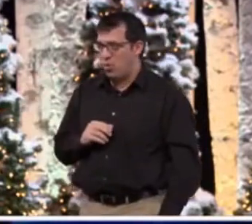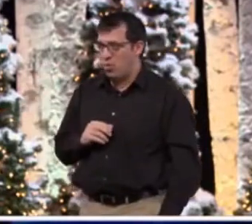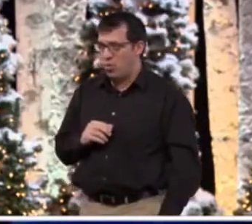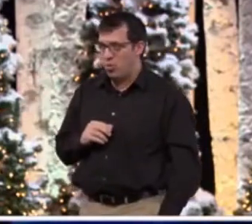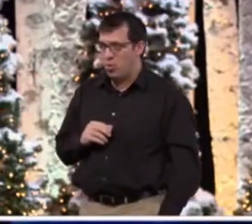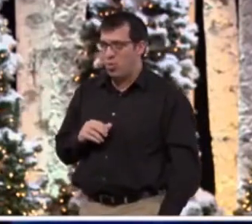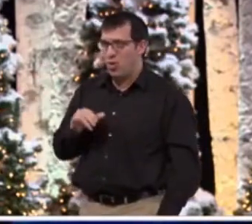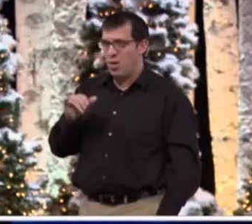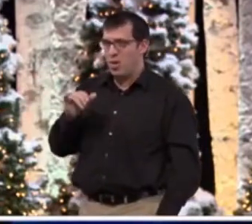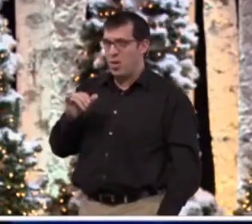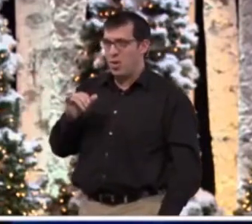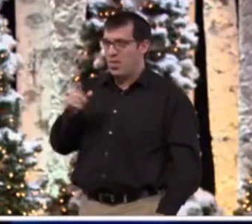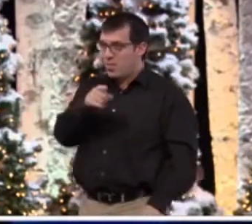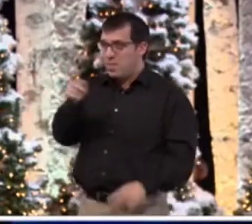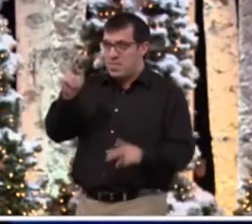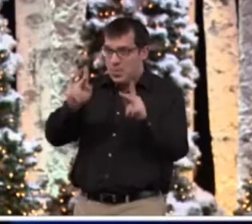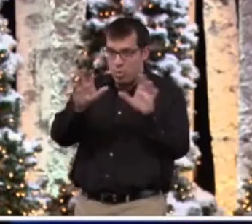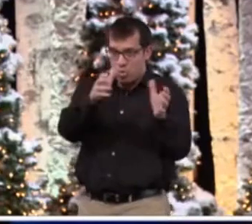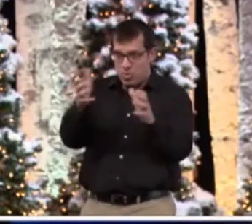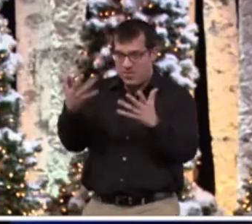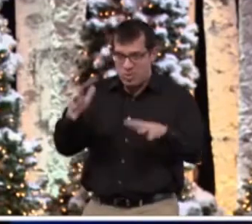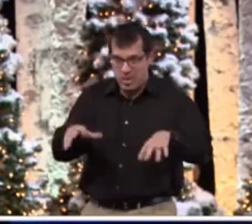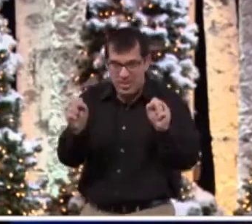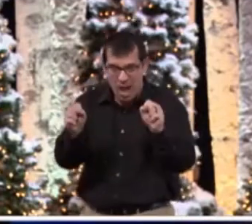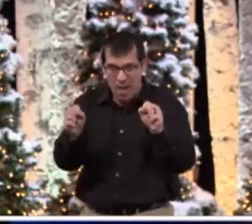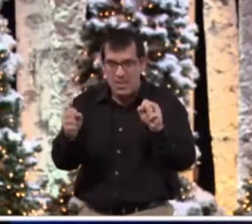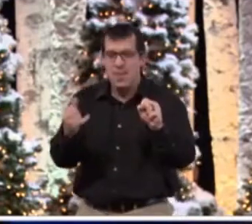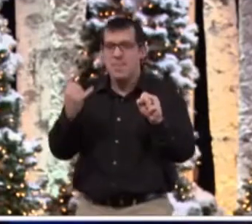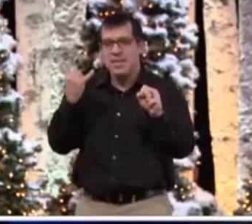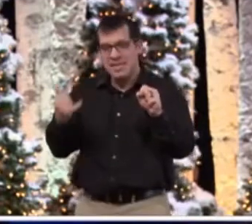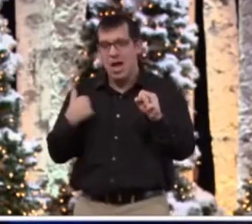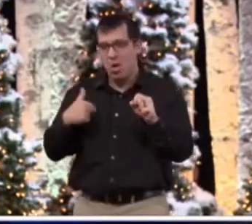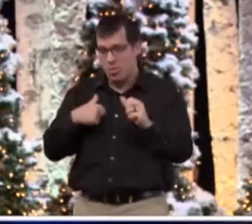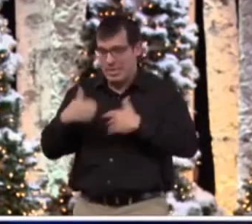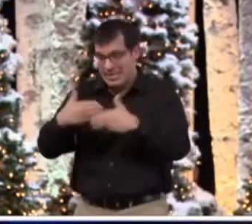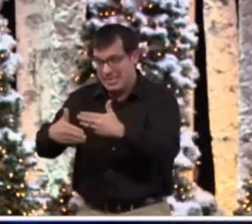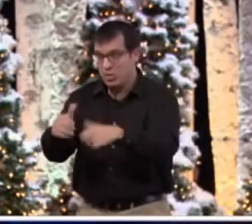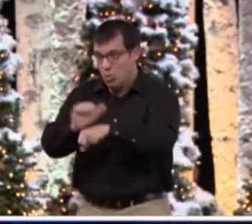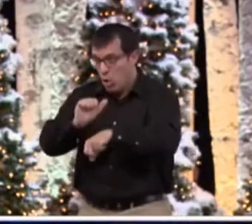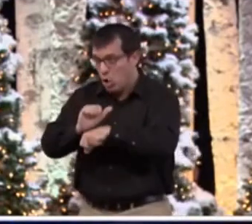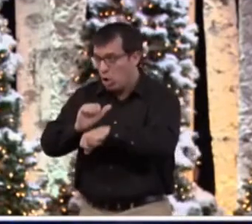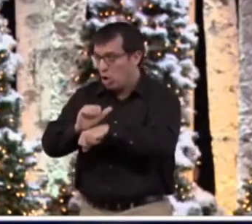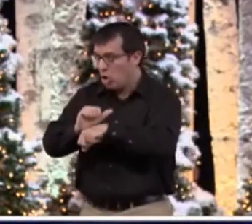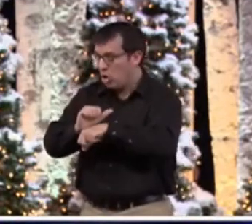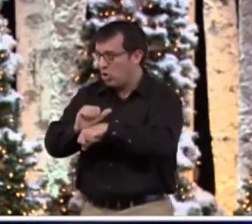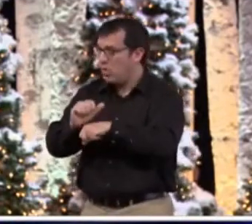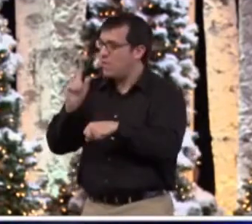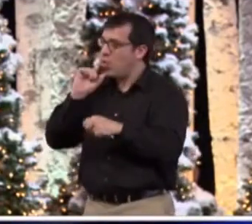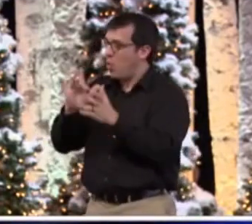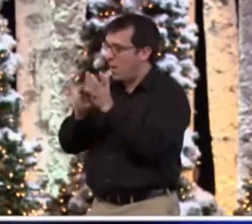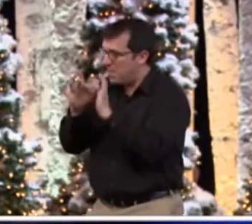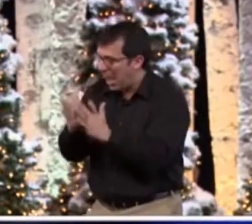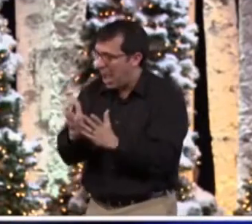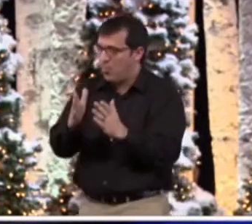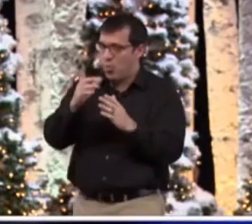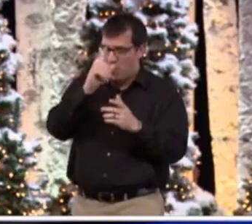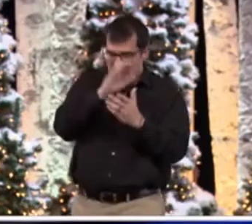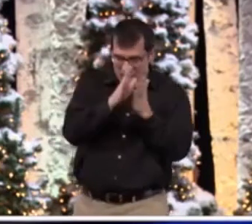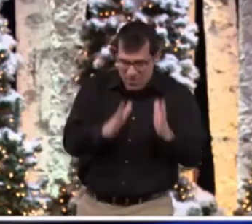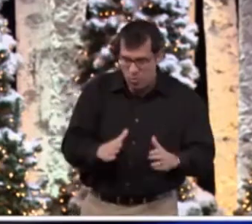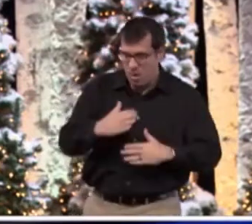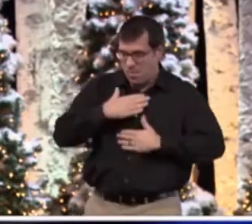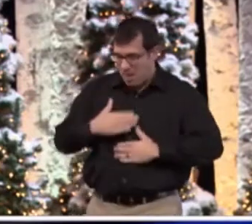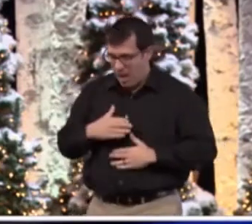ती जातिहरू ग्रहण गरिएका छन्, तर अब हामी परिचालन हुने समय आएको छ। तिनीहरू प्रत्येक एक बाइबल,